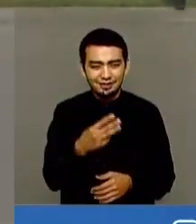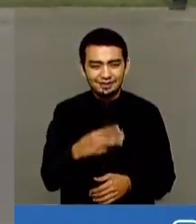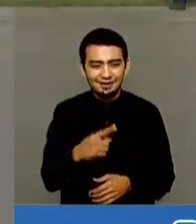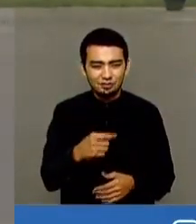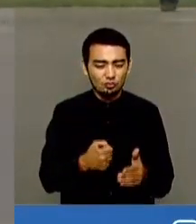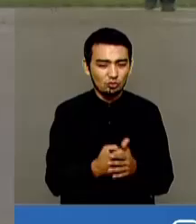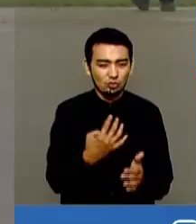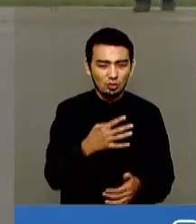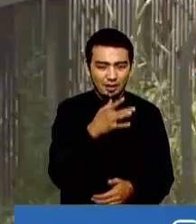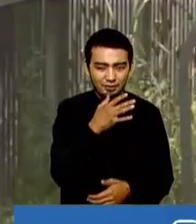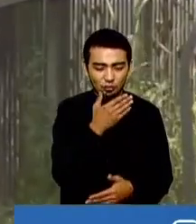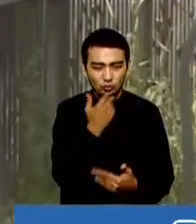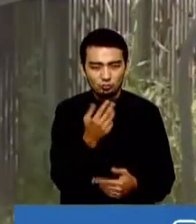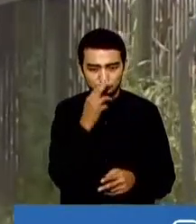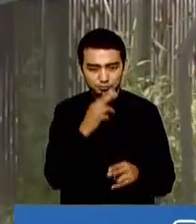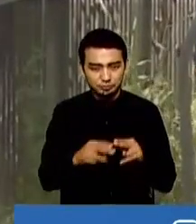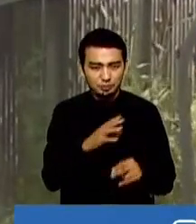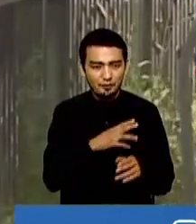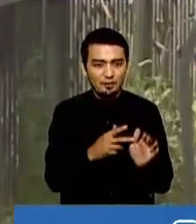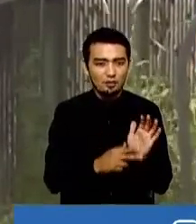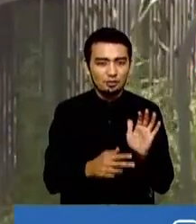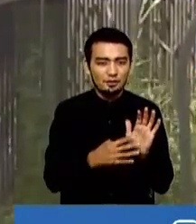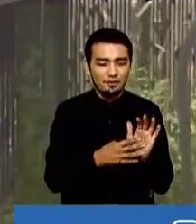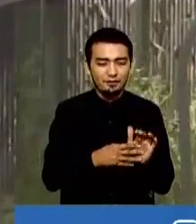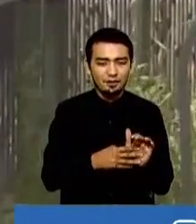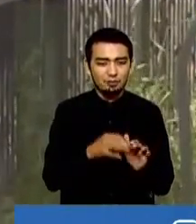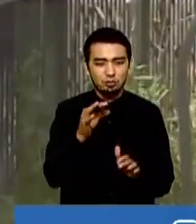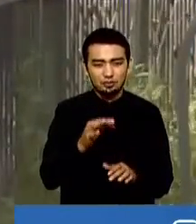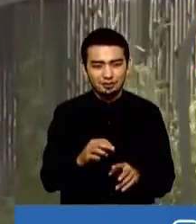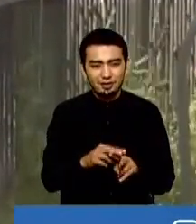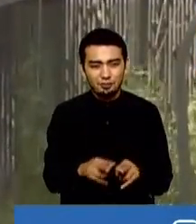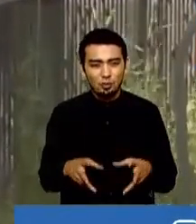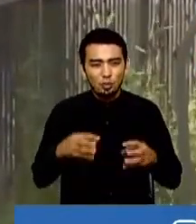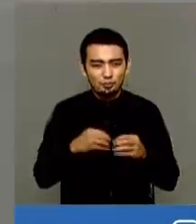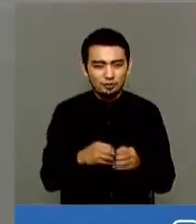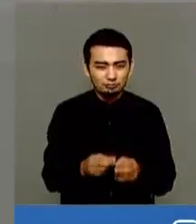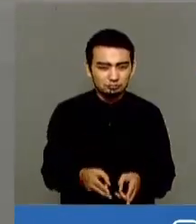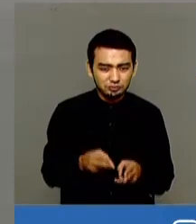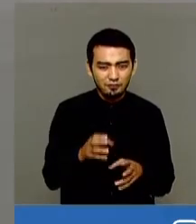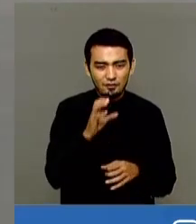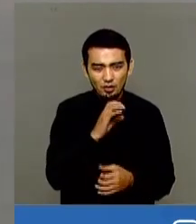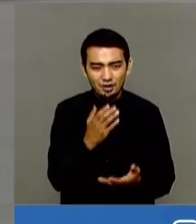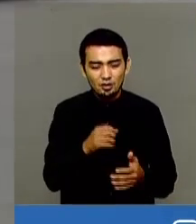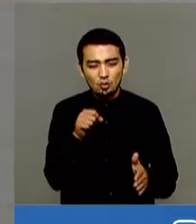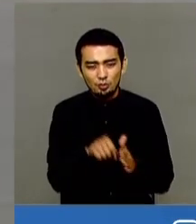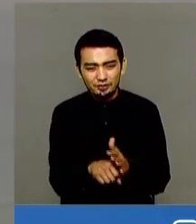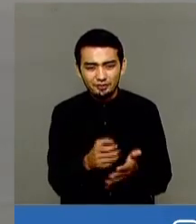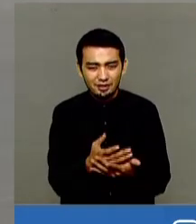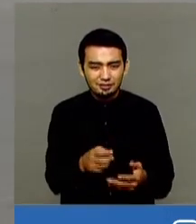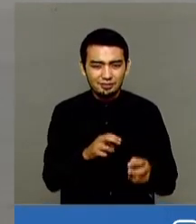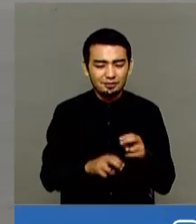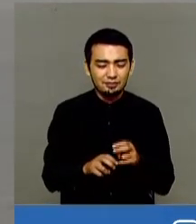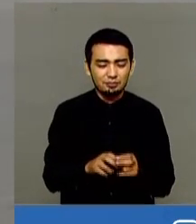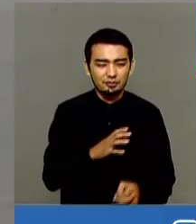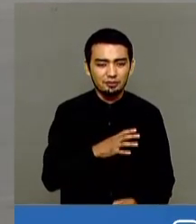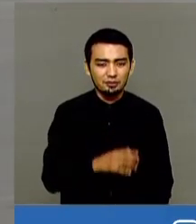40 лет. Они составляют 89% от общего числа таких дел. Их ищут за мошенничество, кражи и убийства. Валентина Леонова,